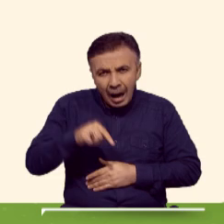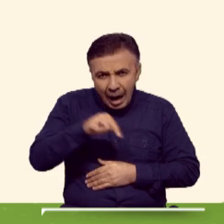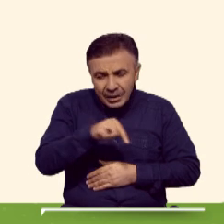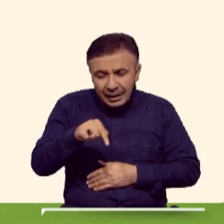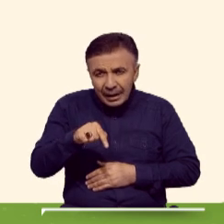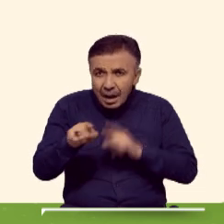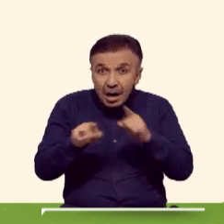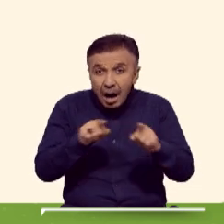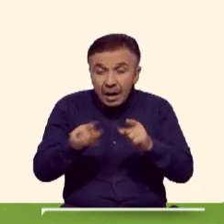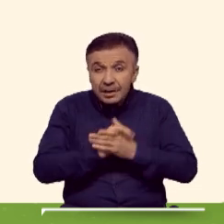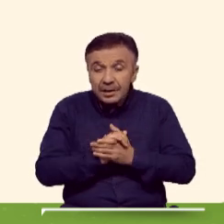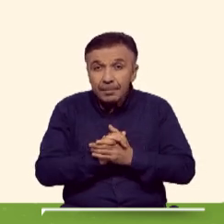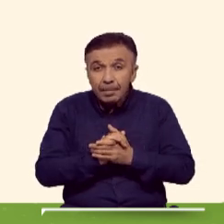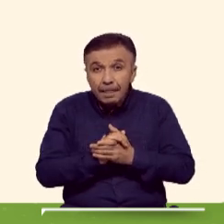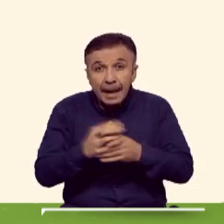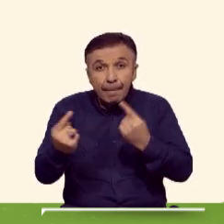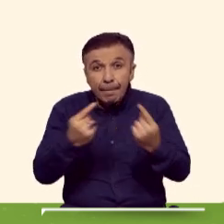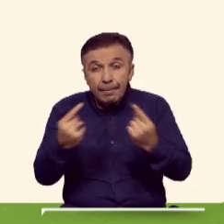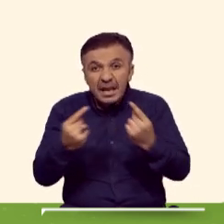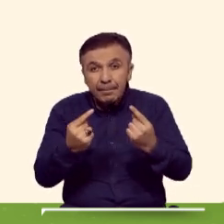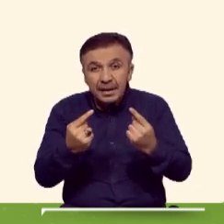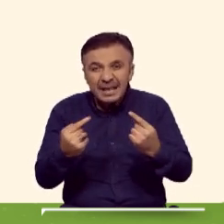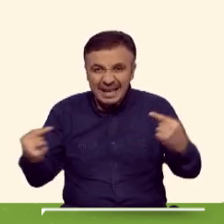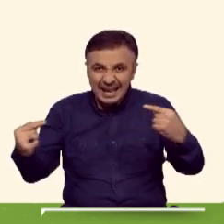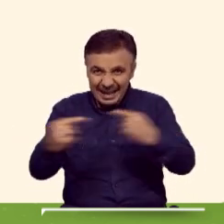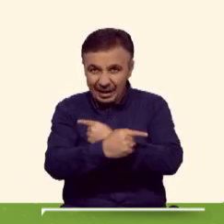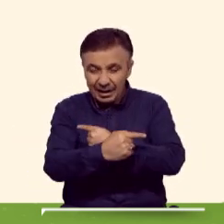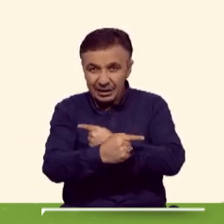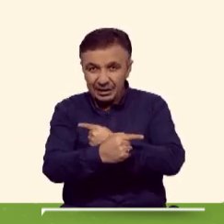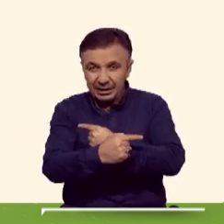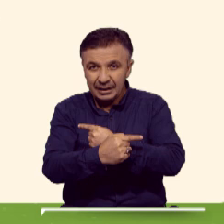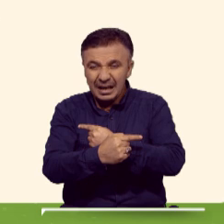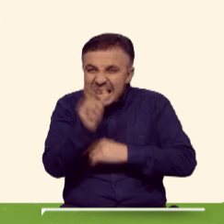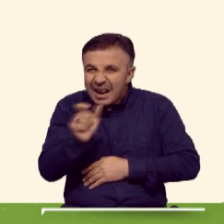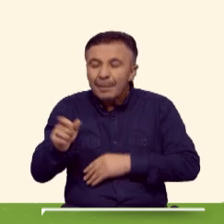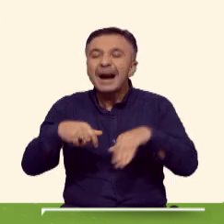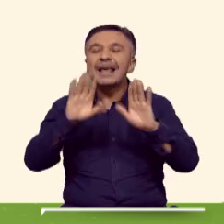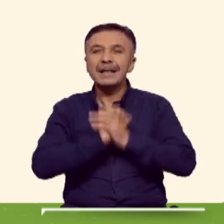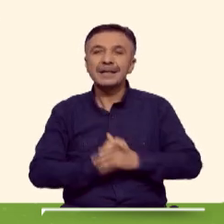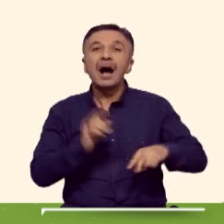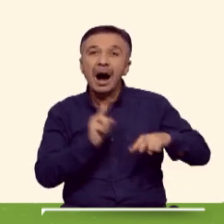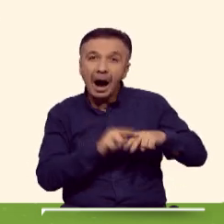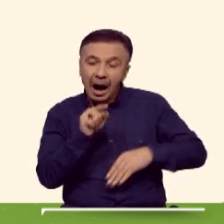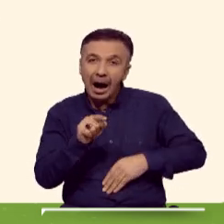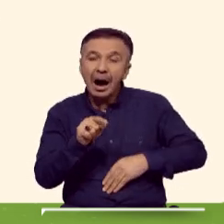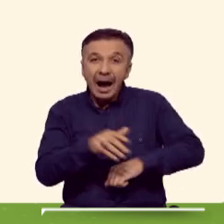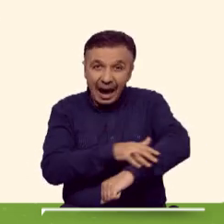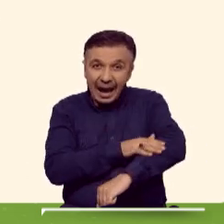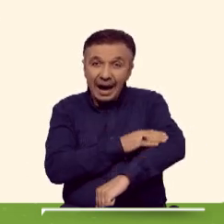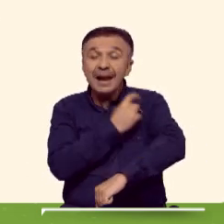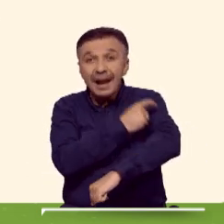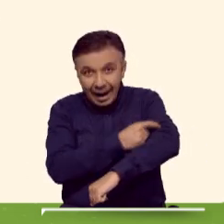Aşağıdakilerden hangisi birbirinin karşıtı kavramlar değildir? A. Helal,